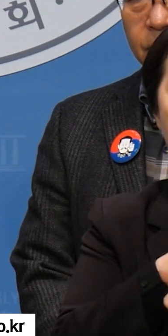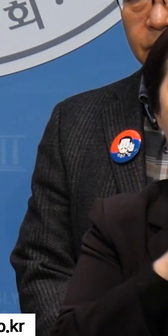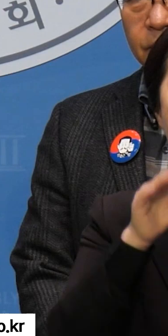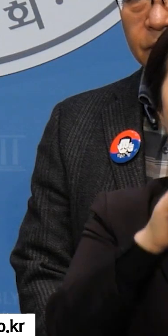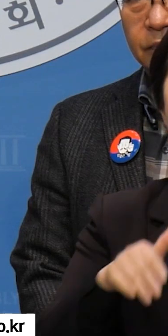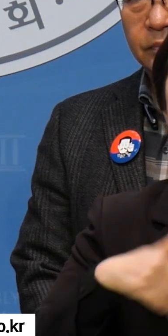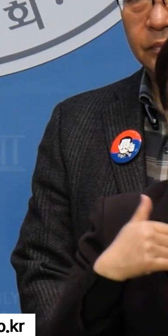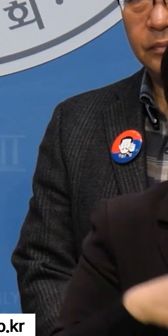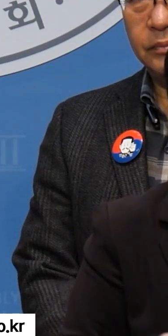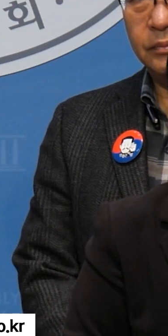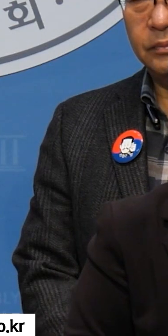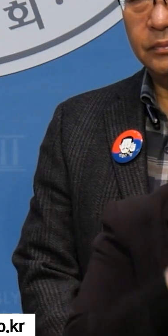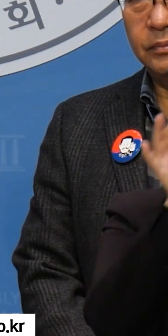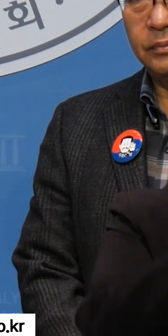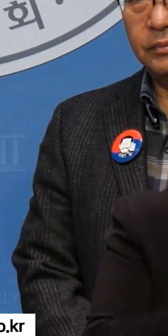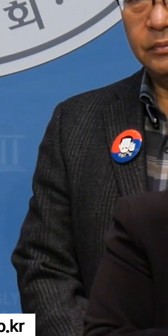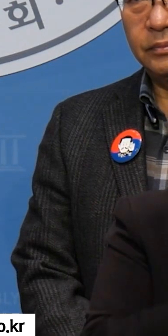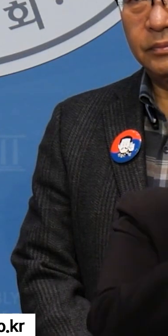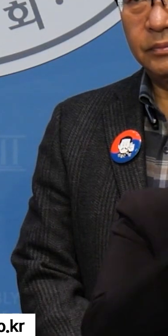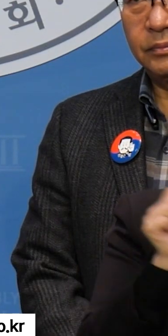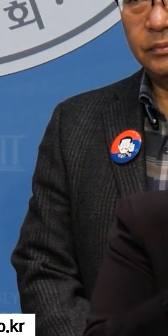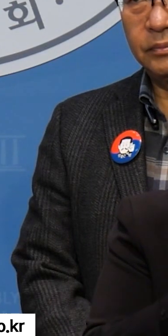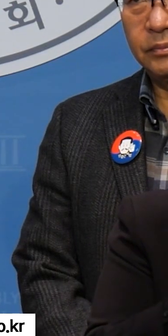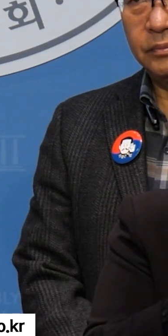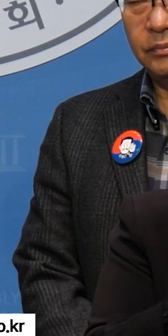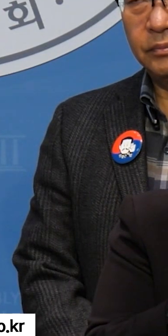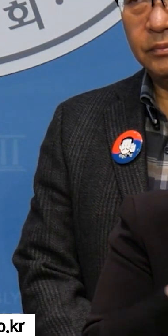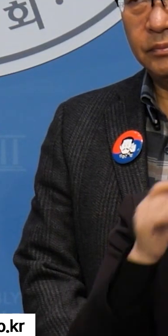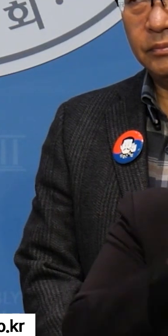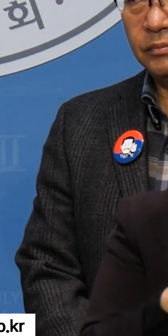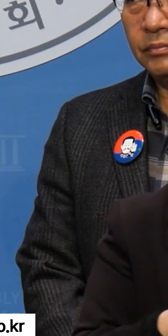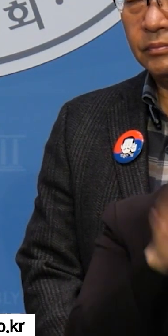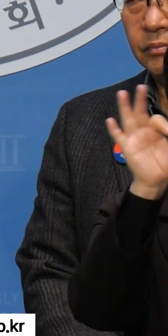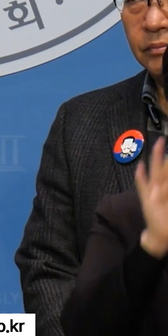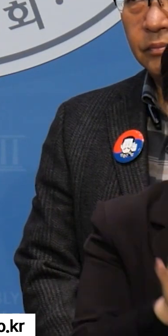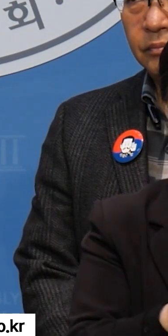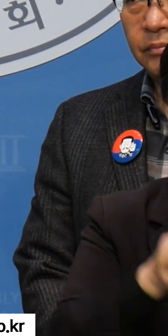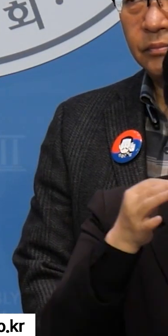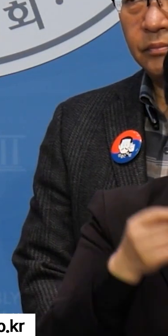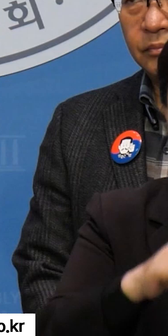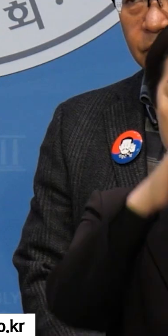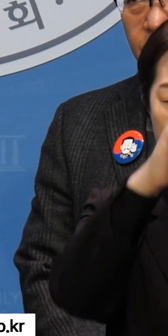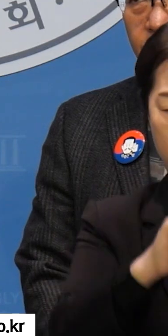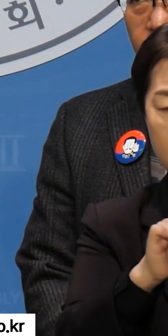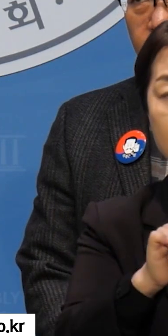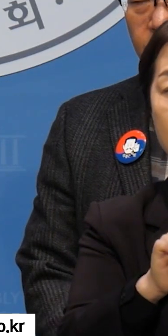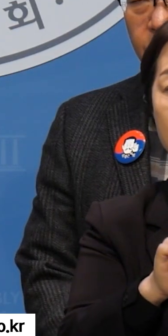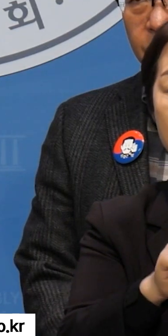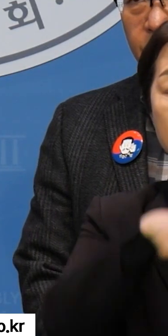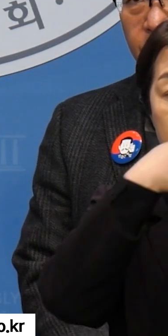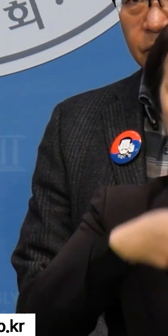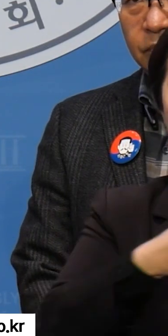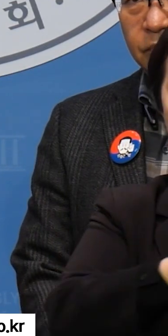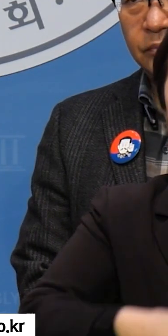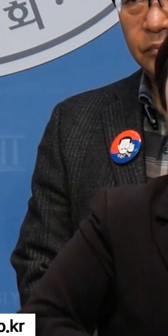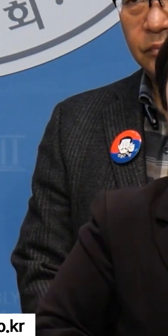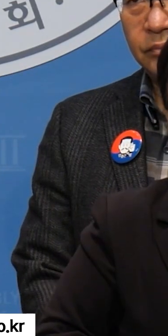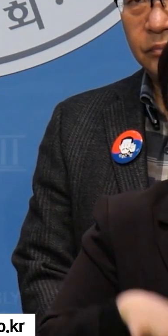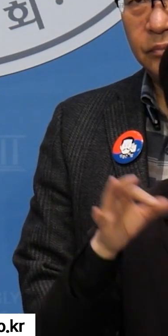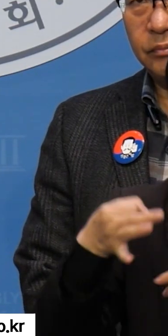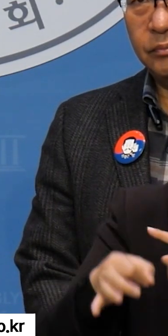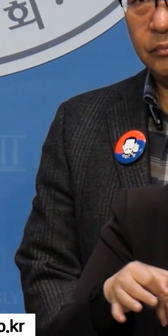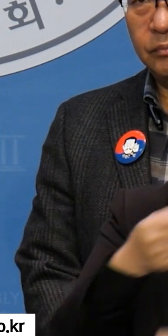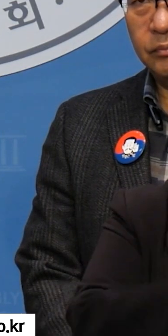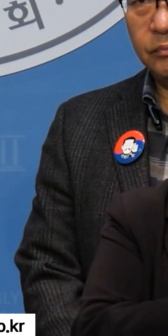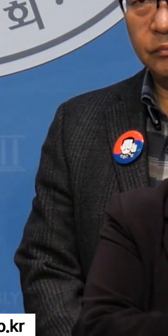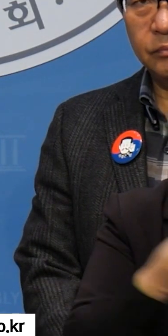전남 23, 경북 16, 심지어 대구는 1%의 저조한 수치를 보이고 있습니다. 급식 지원에 필요한 인건비는 아예